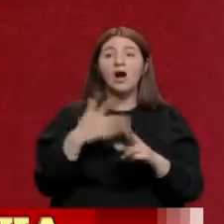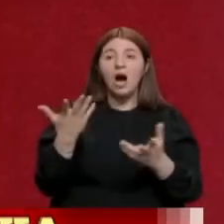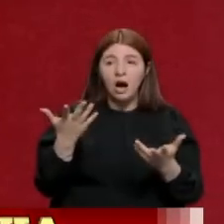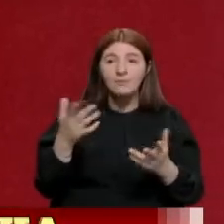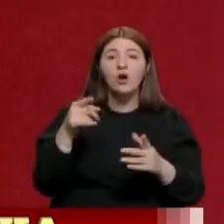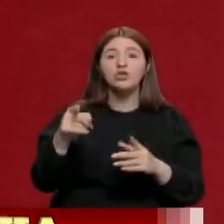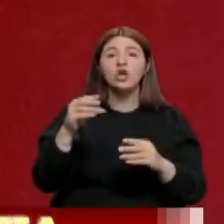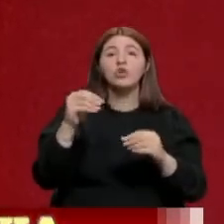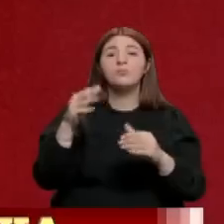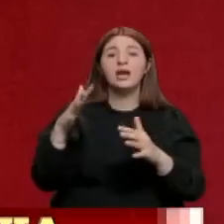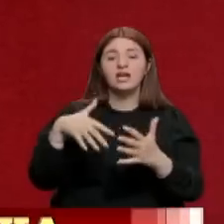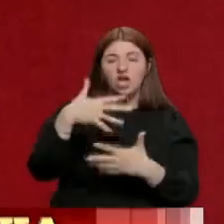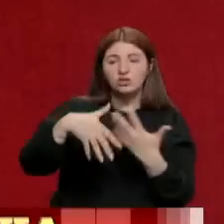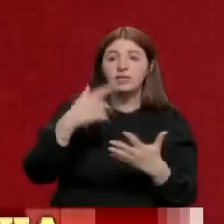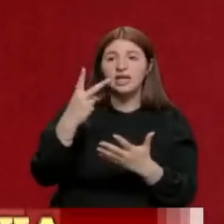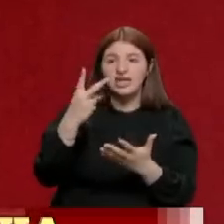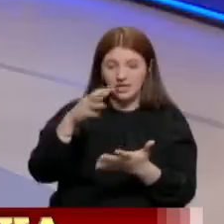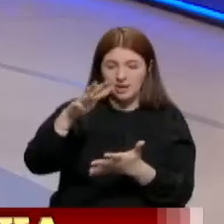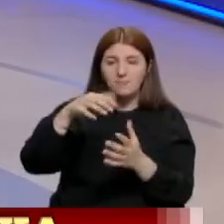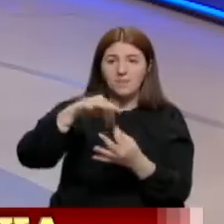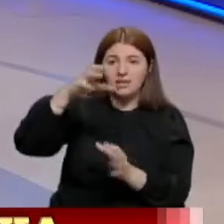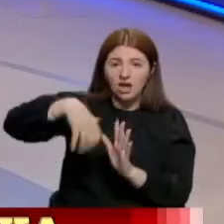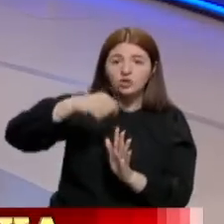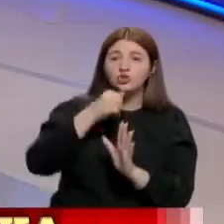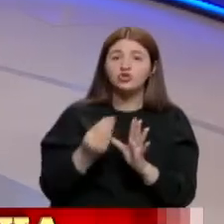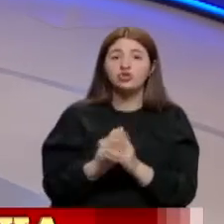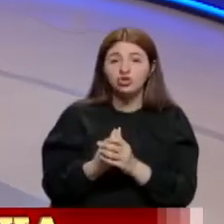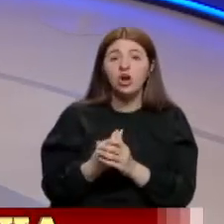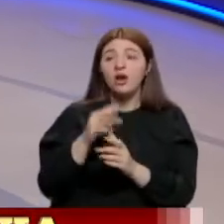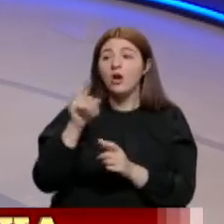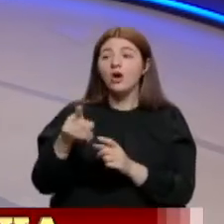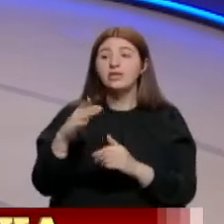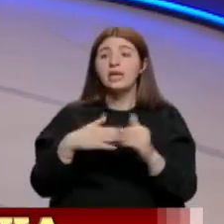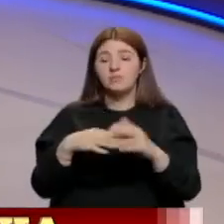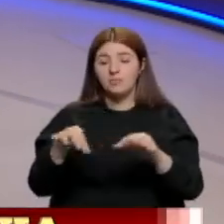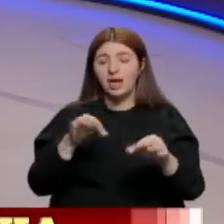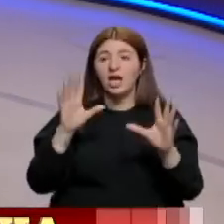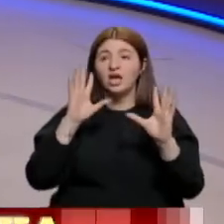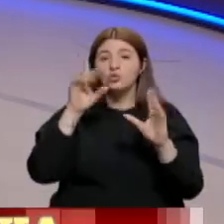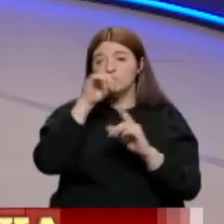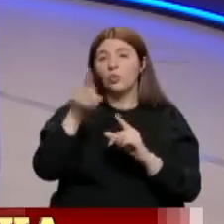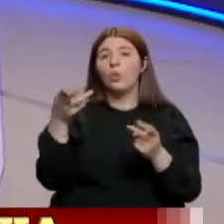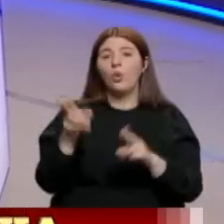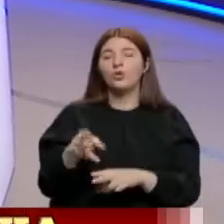alüvyol toprak var. Yani 2 metre kastığınız su çıkıyor. İşte oralarda yurttaşlarımız imar planları çerçevesinde öldü. İşte bu yarayı